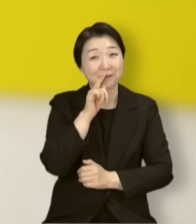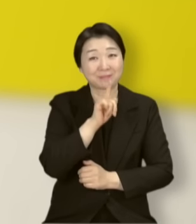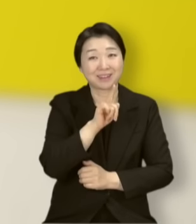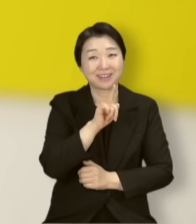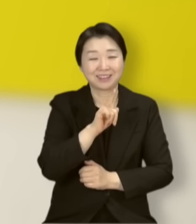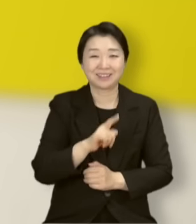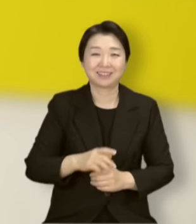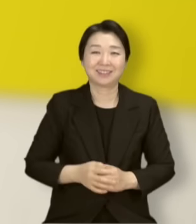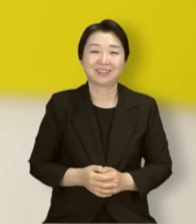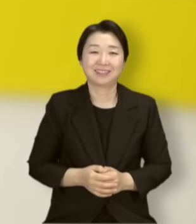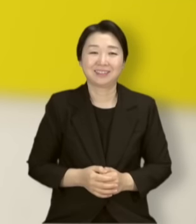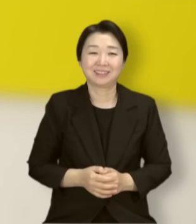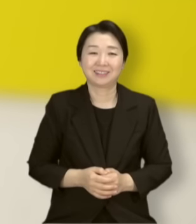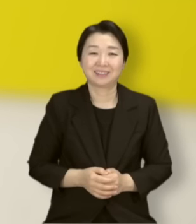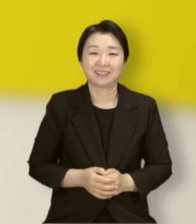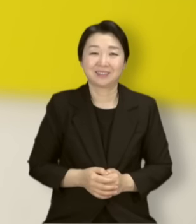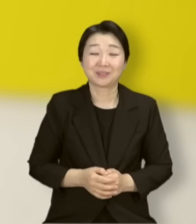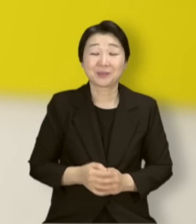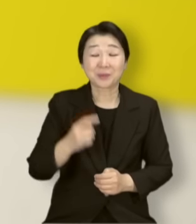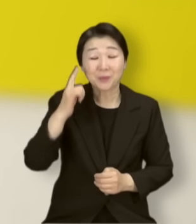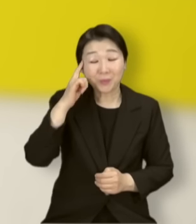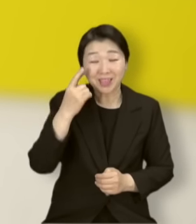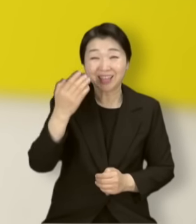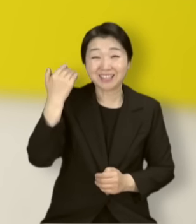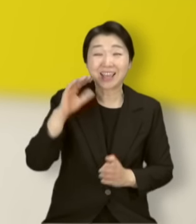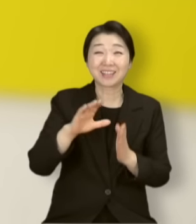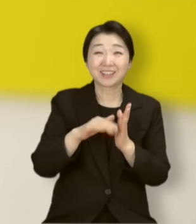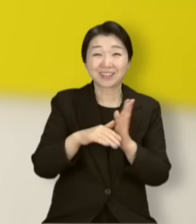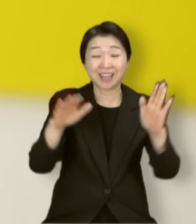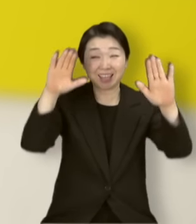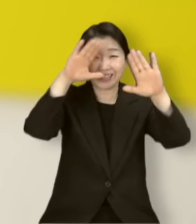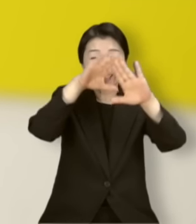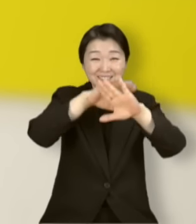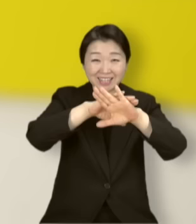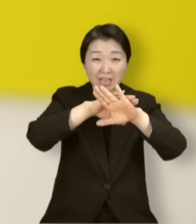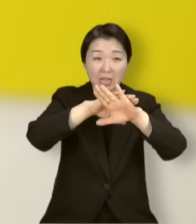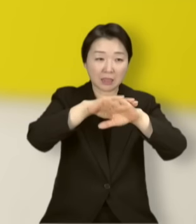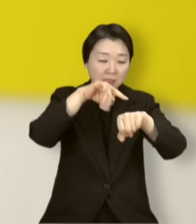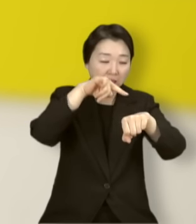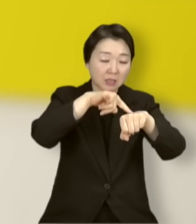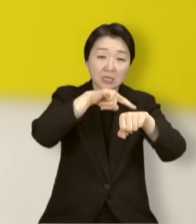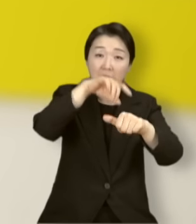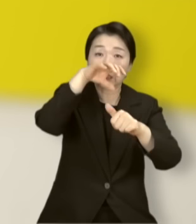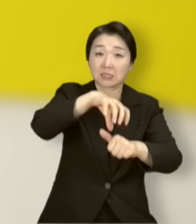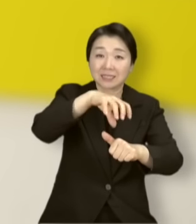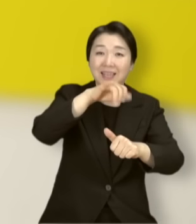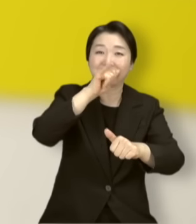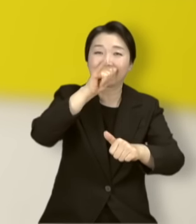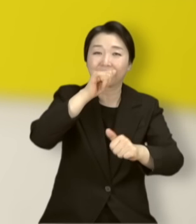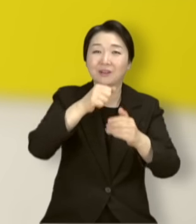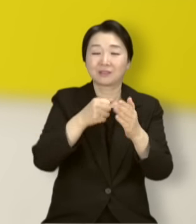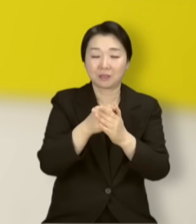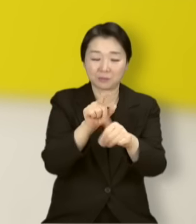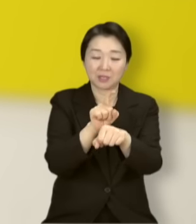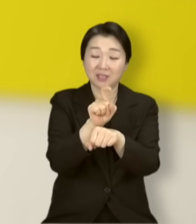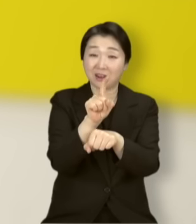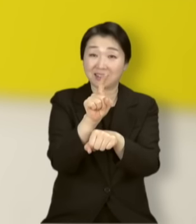저 그 야간 통금 있을 때잖아요. 네. 옛날 얘기네요. 예. 그래가지고는